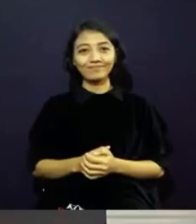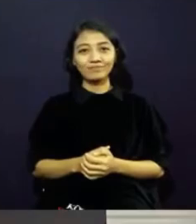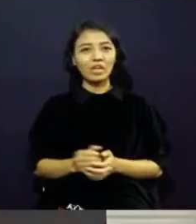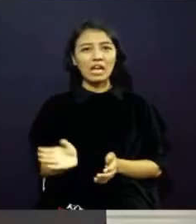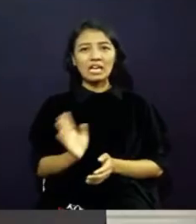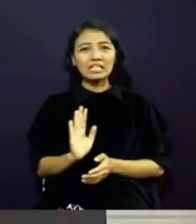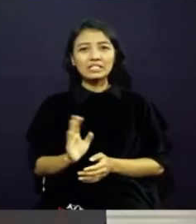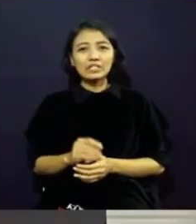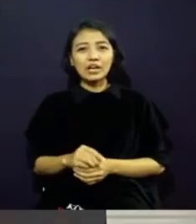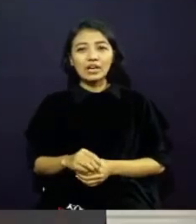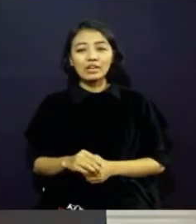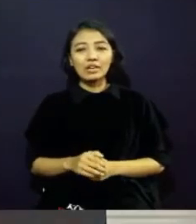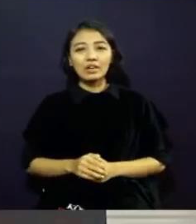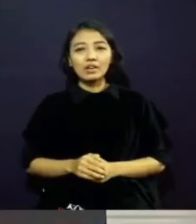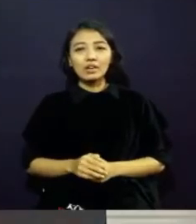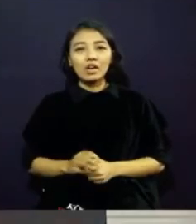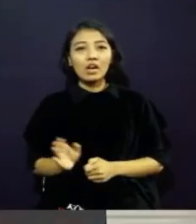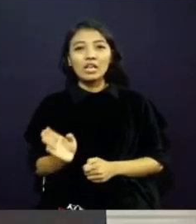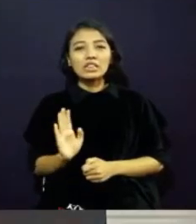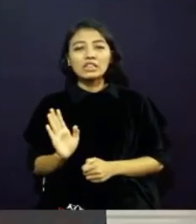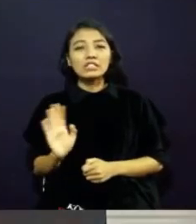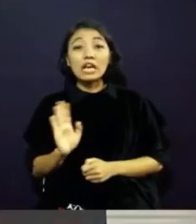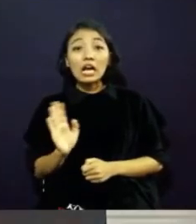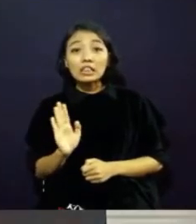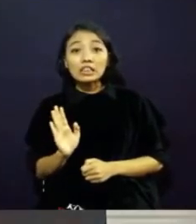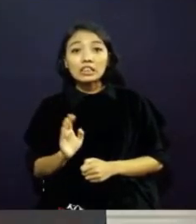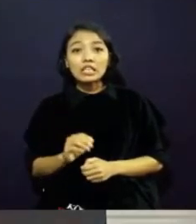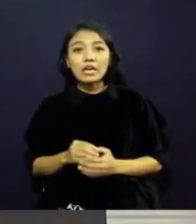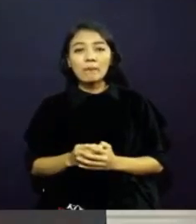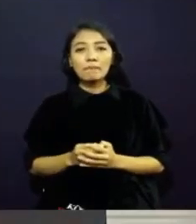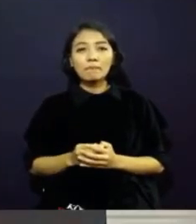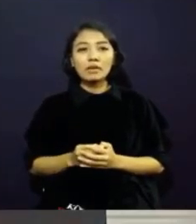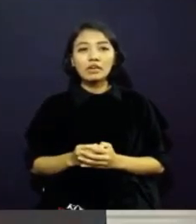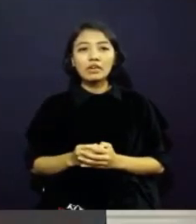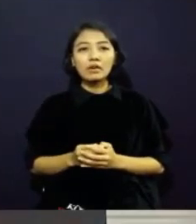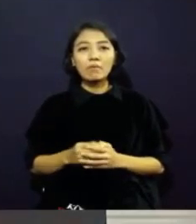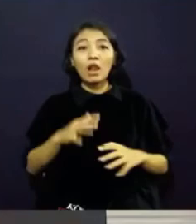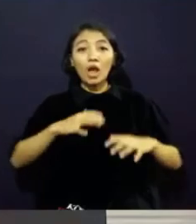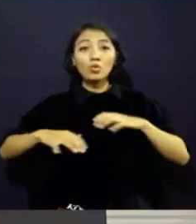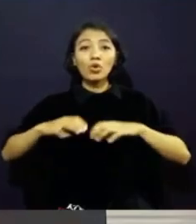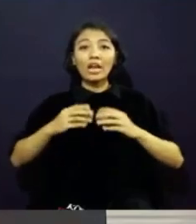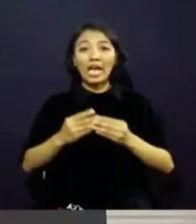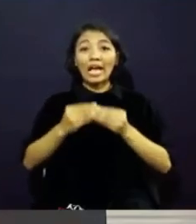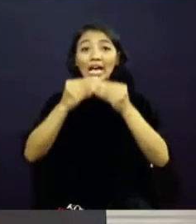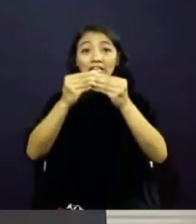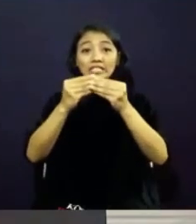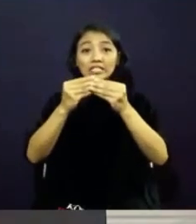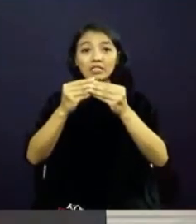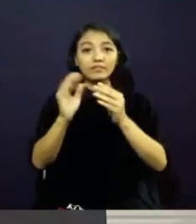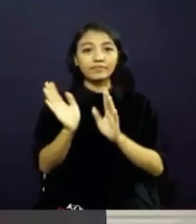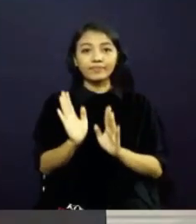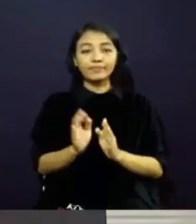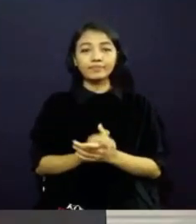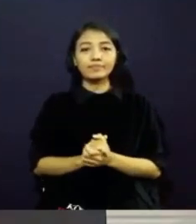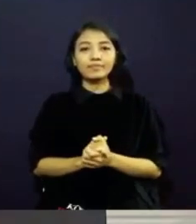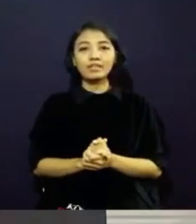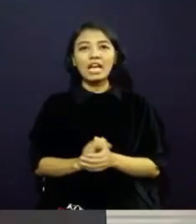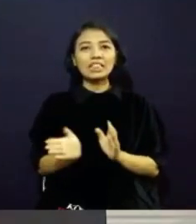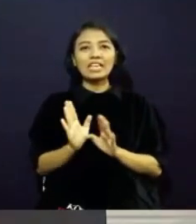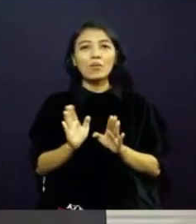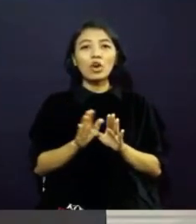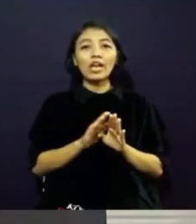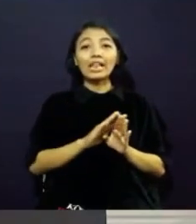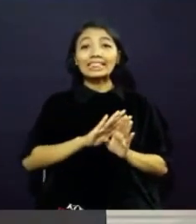lalu kita para imam juga tidak merayakan ekaristi setiap hari bahkan dalam kelompok kita sendiri di